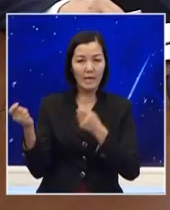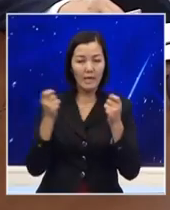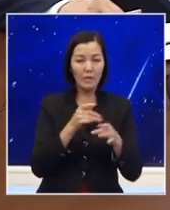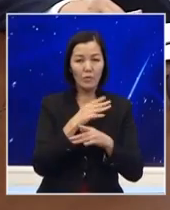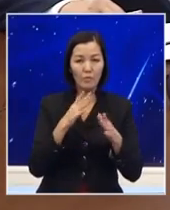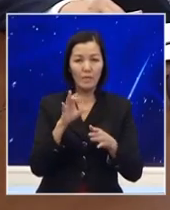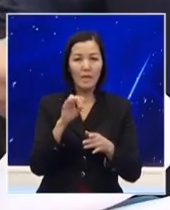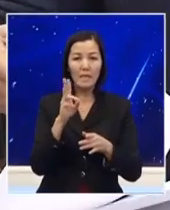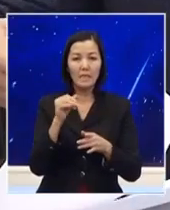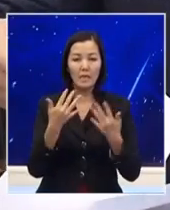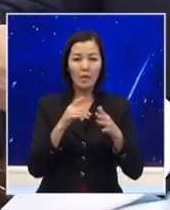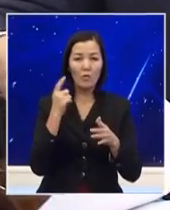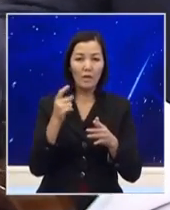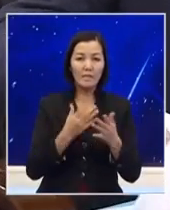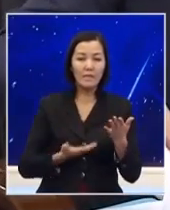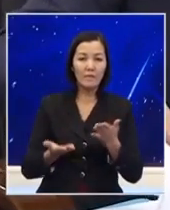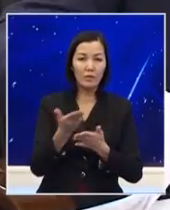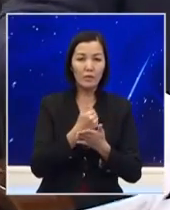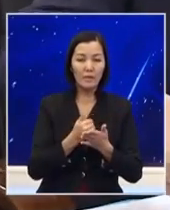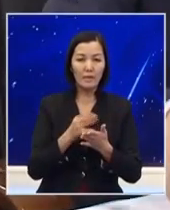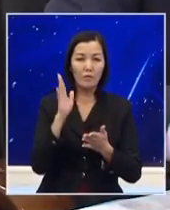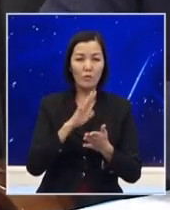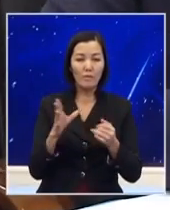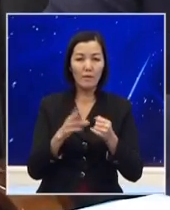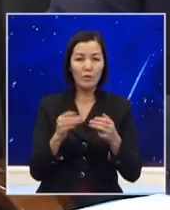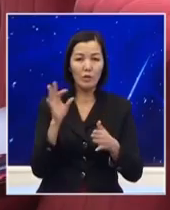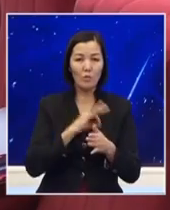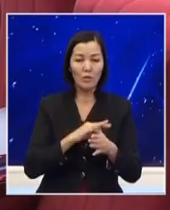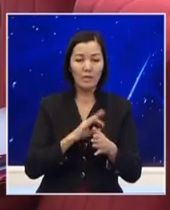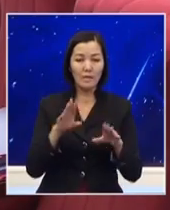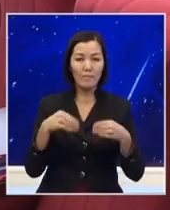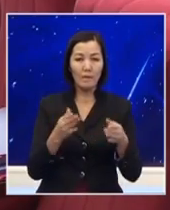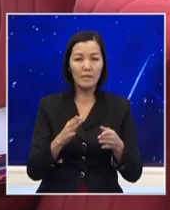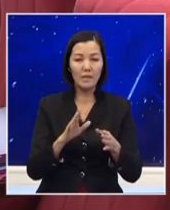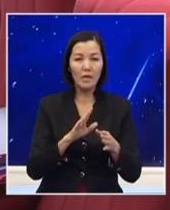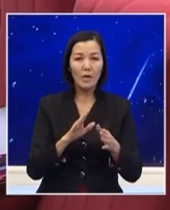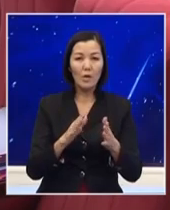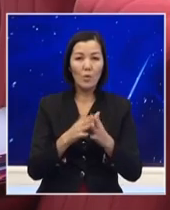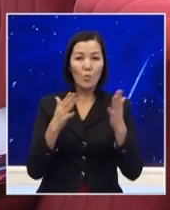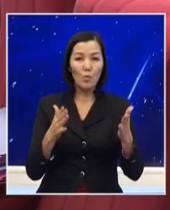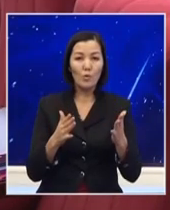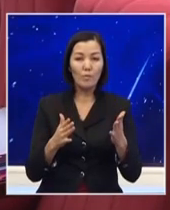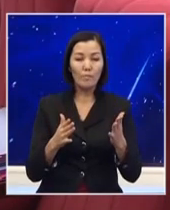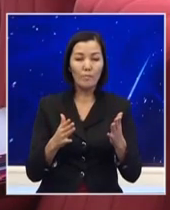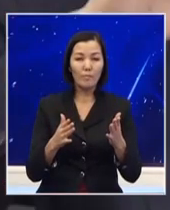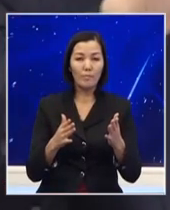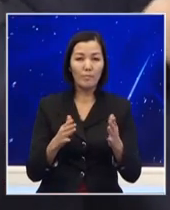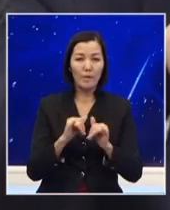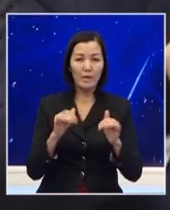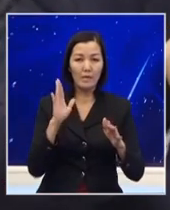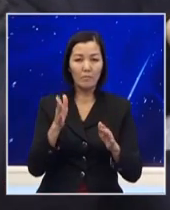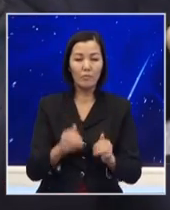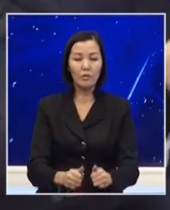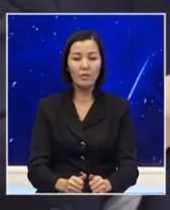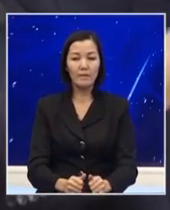бөлігін сарқандық шаруалардан. Сол себепті суармалы жерлер қолданысқа енсе, өнім көлемі де артуына негіз